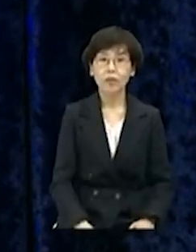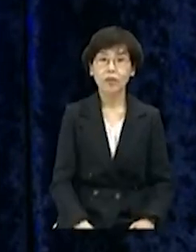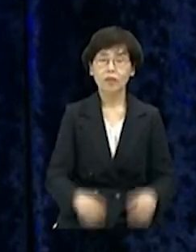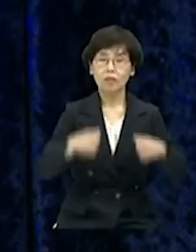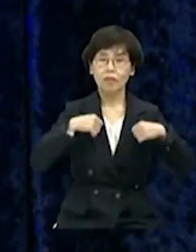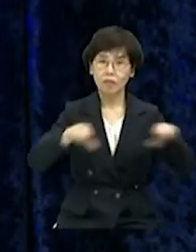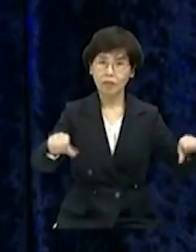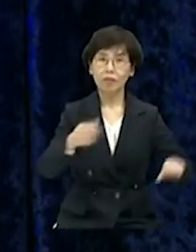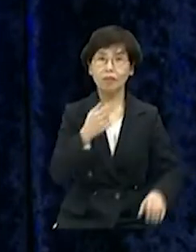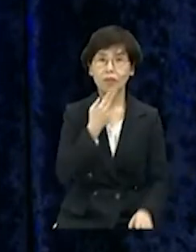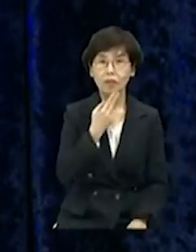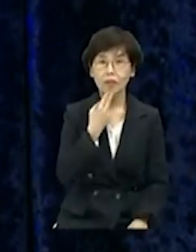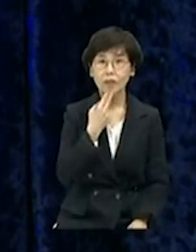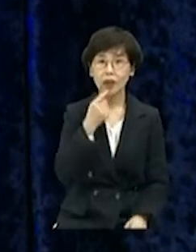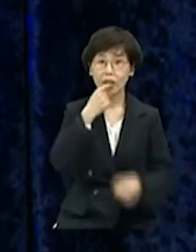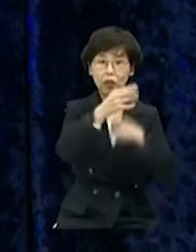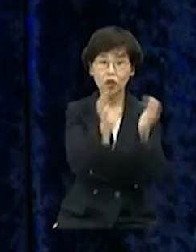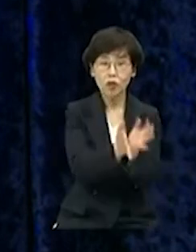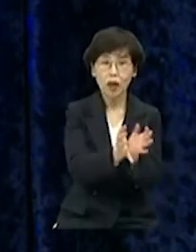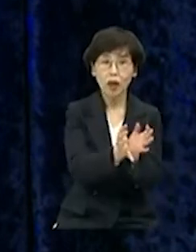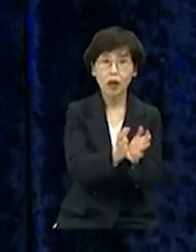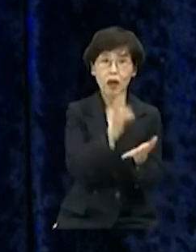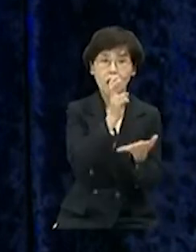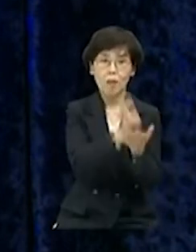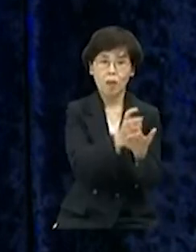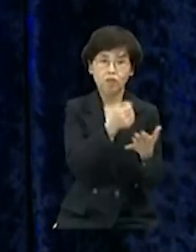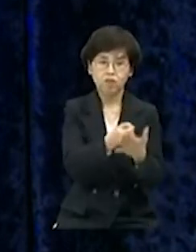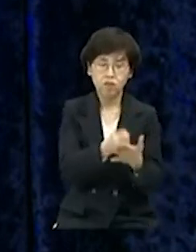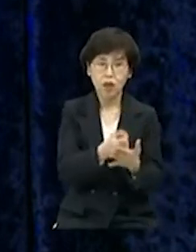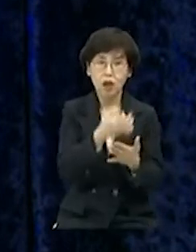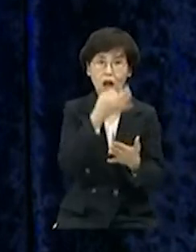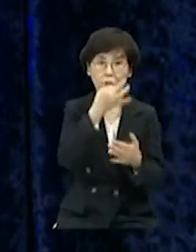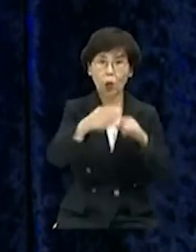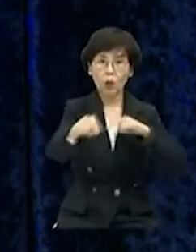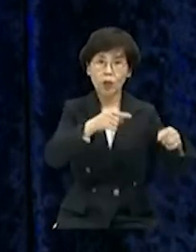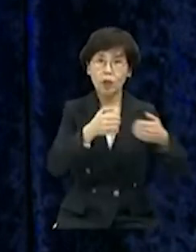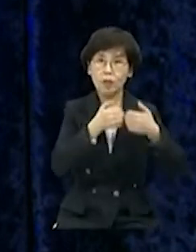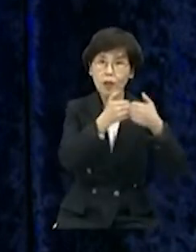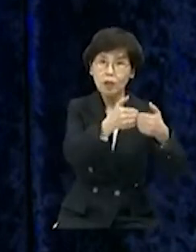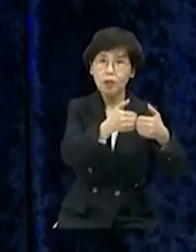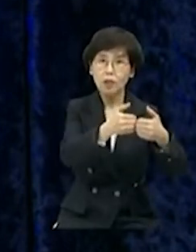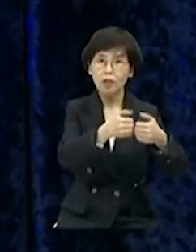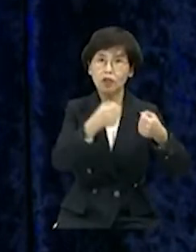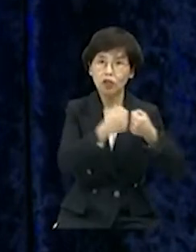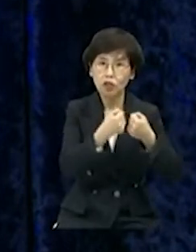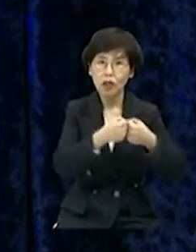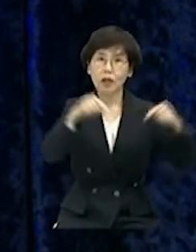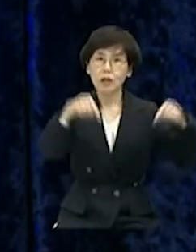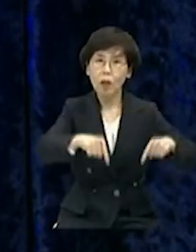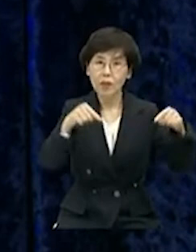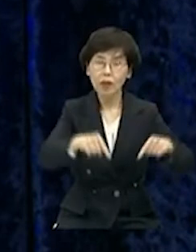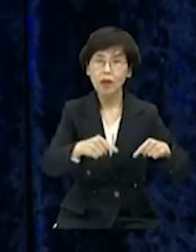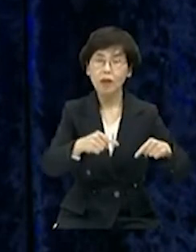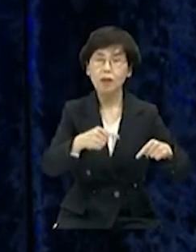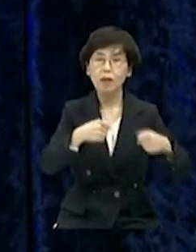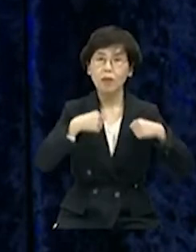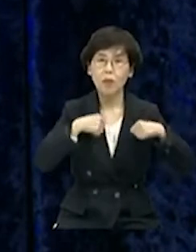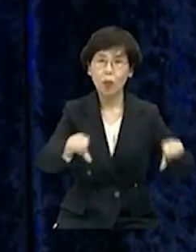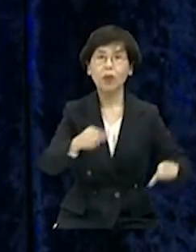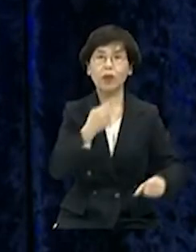물러서지 않았습니다. 민주당의 입법 독재에 맞서 투쟁과 협상을 끝까지 포기하지